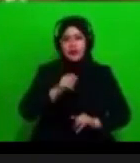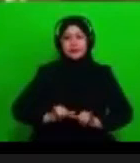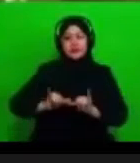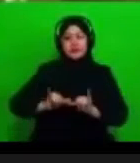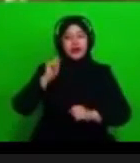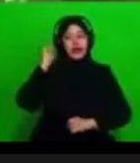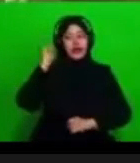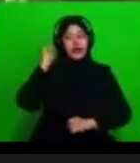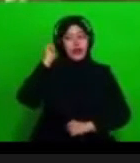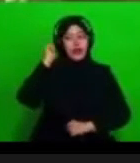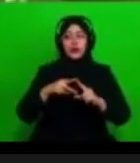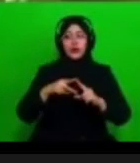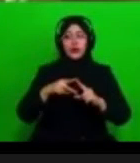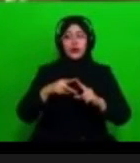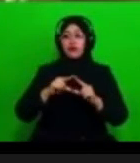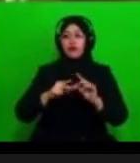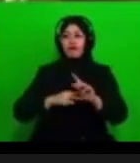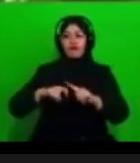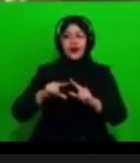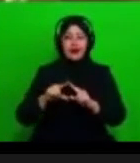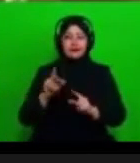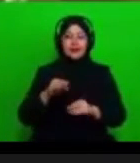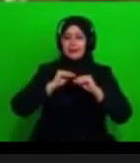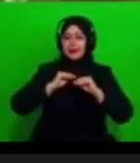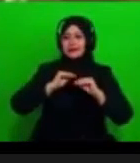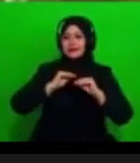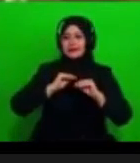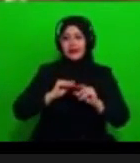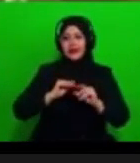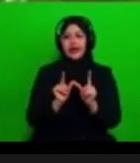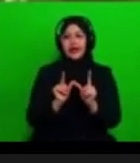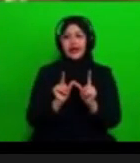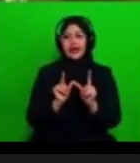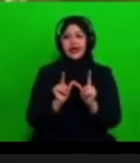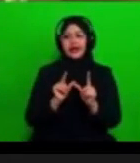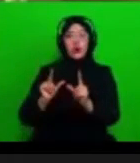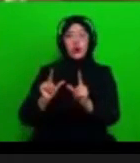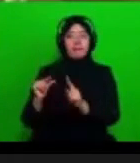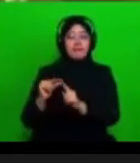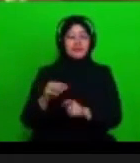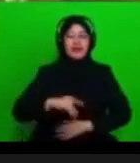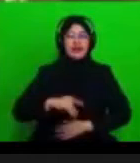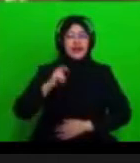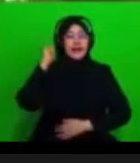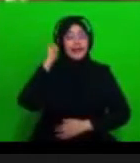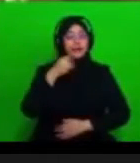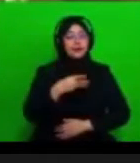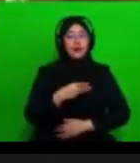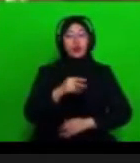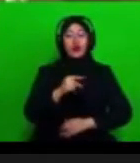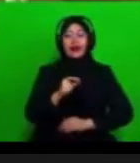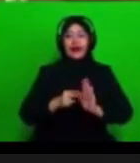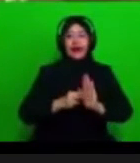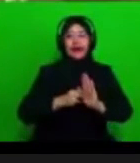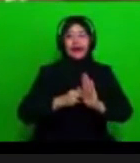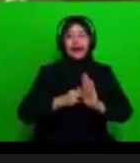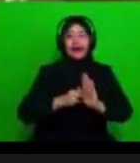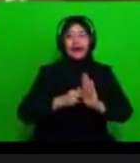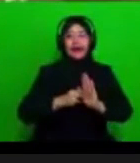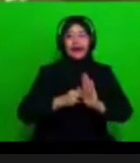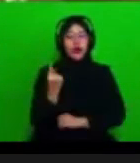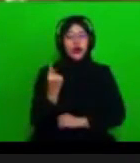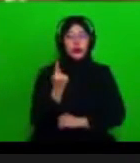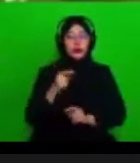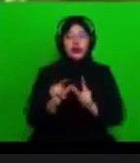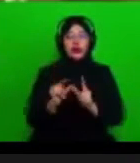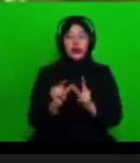muliakan, Ibu Franka Makarim sebagai penasihat DWP Kemendikbudristek RI, Ibu Erni Gombarti Cahyokumolo, Ketua Umum